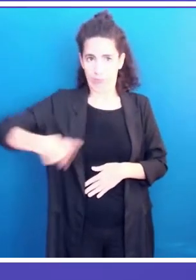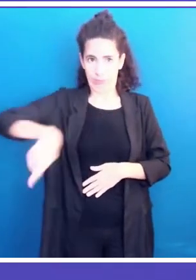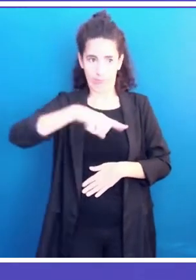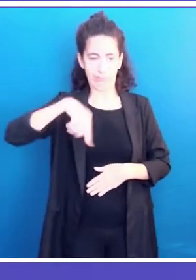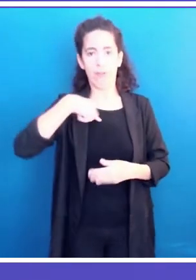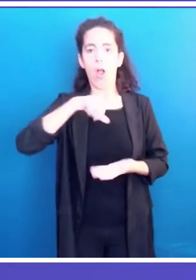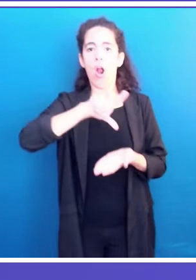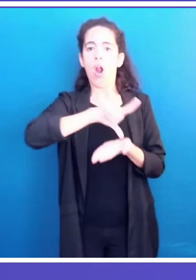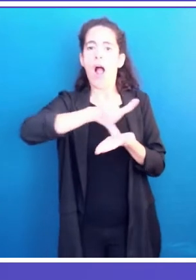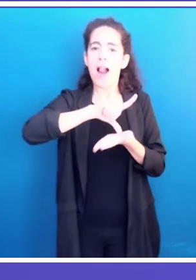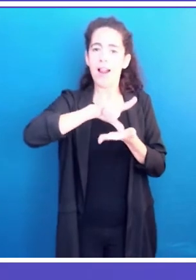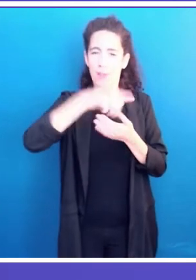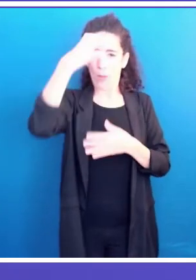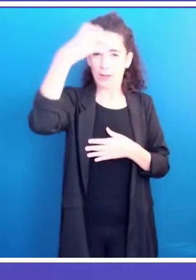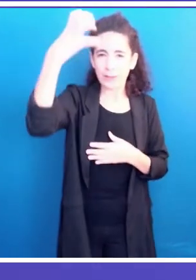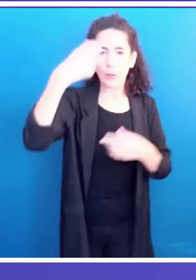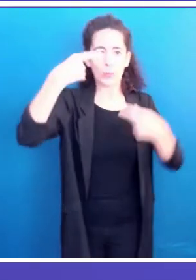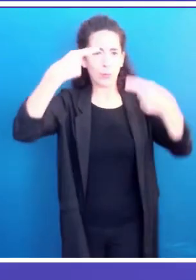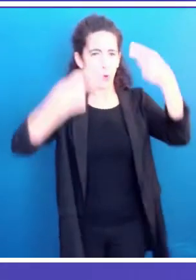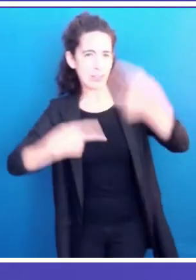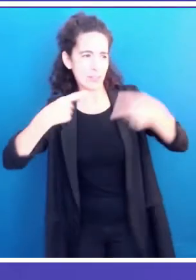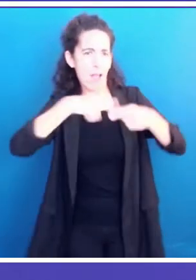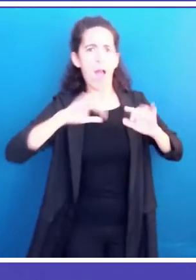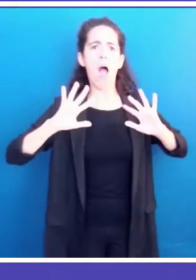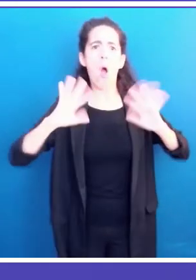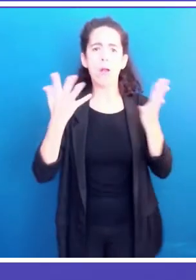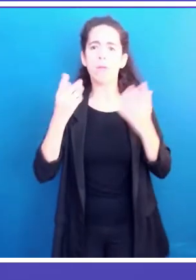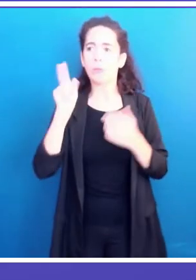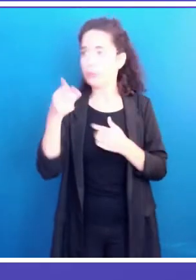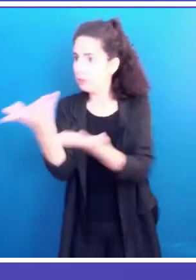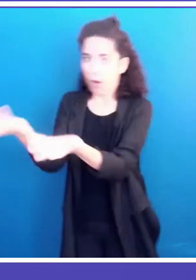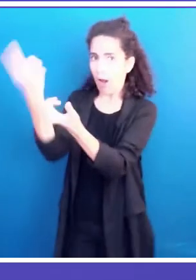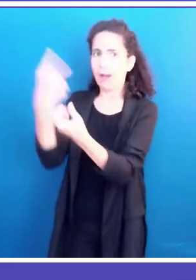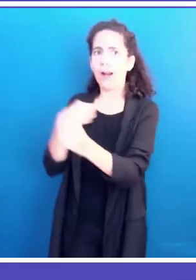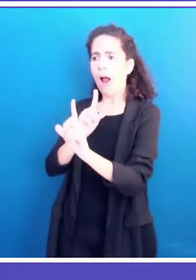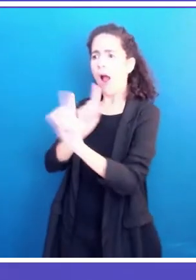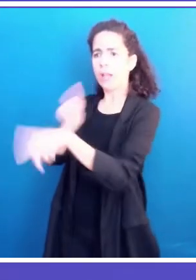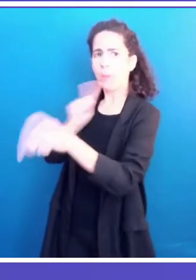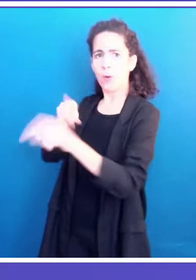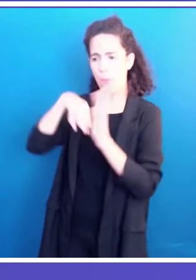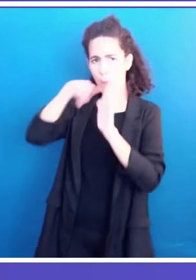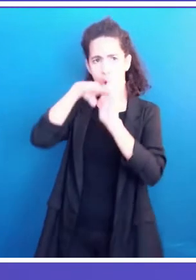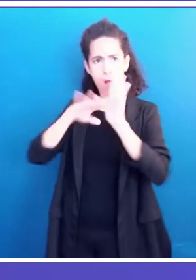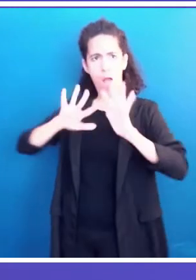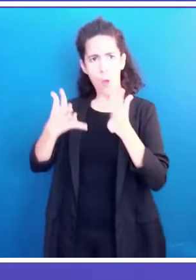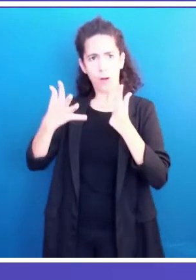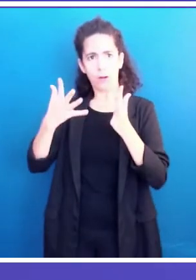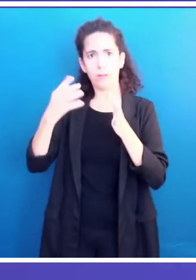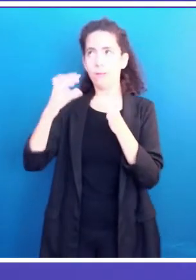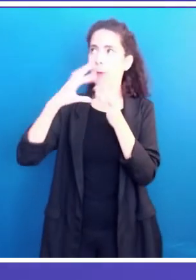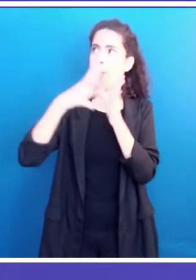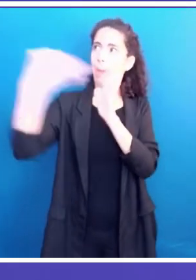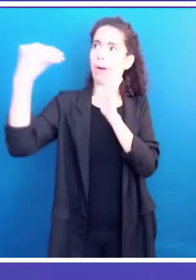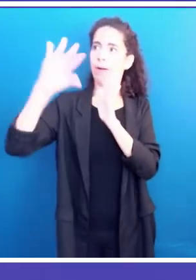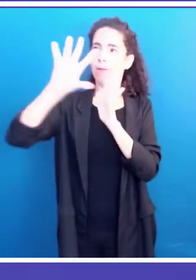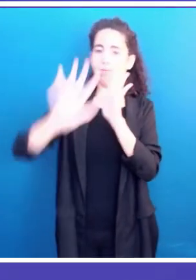بعملية صنع القرار على المستوى الوطني؟ كيف ننتقل من المستوى المحلي إلى المستوى الإقليمي والمحلي؟ يمكن لكل